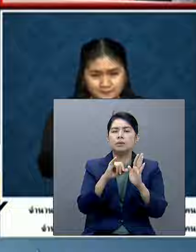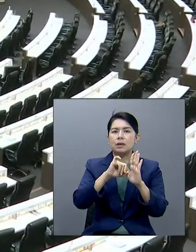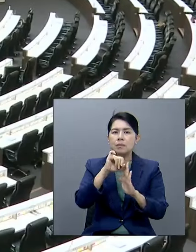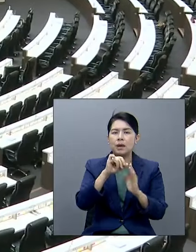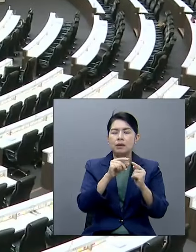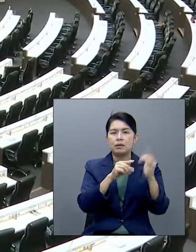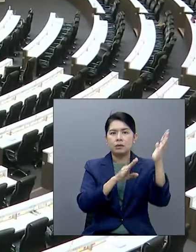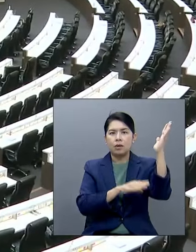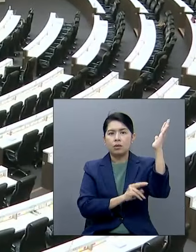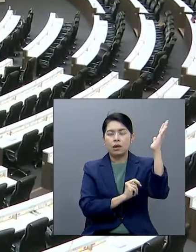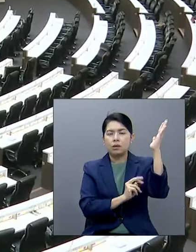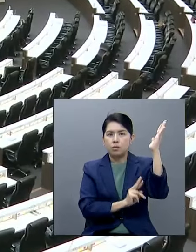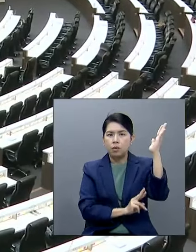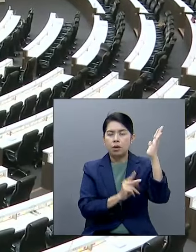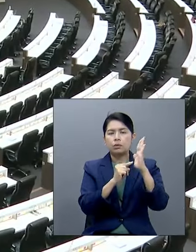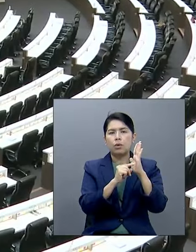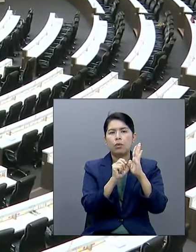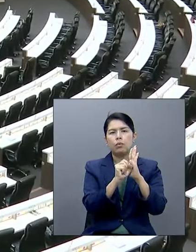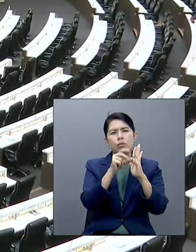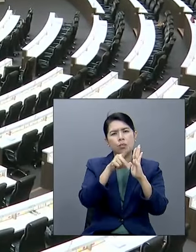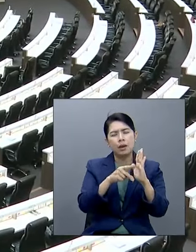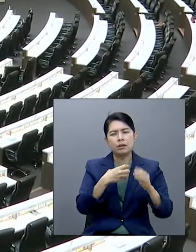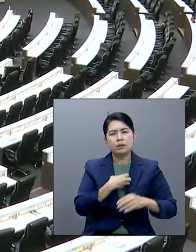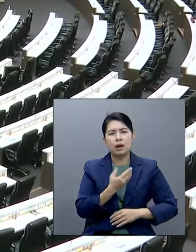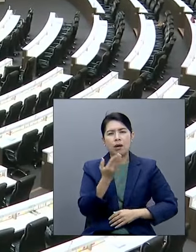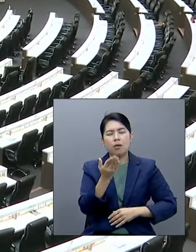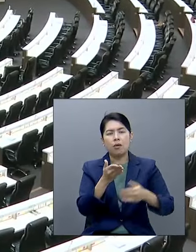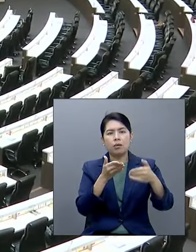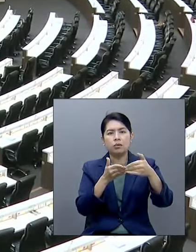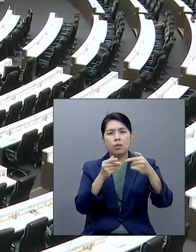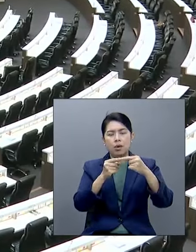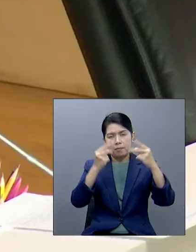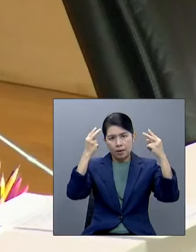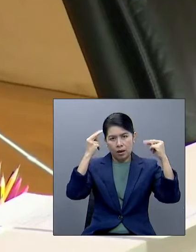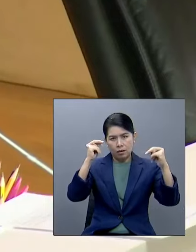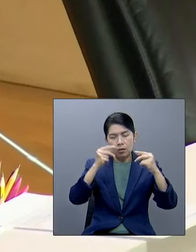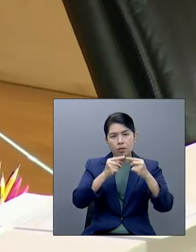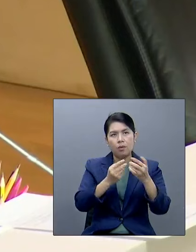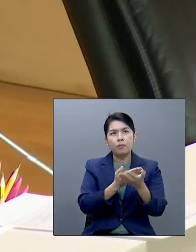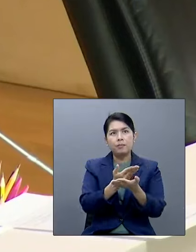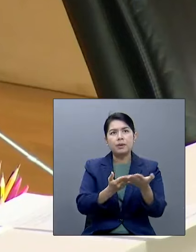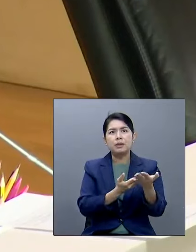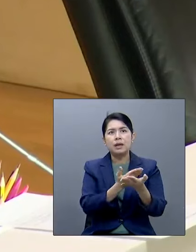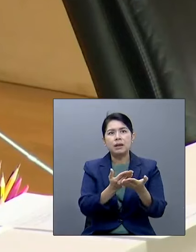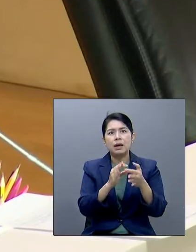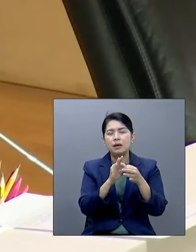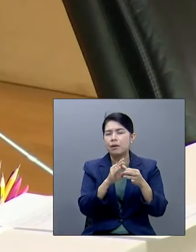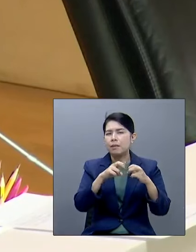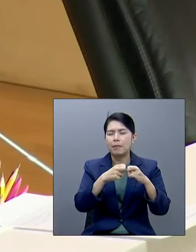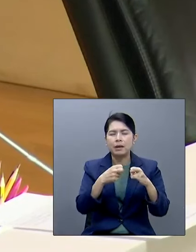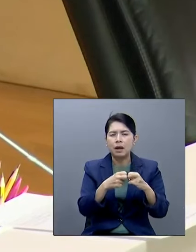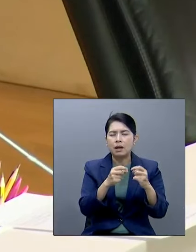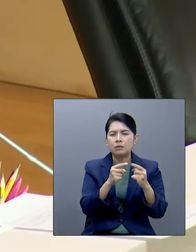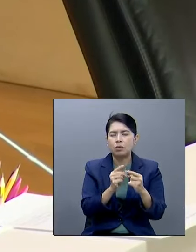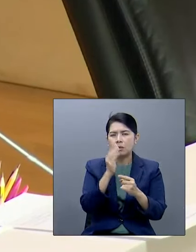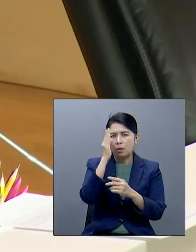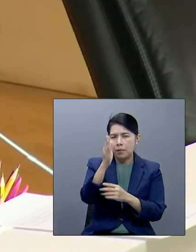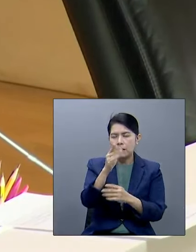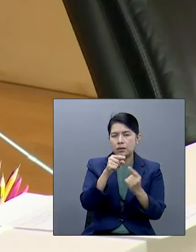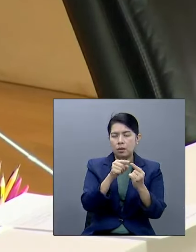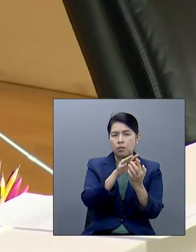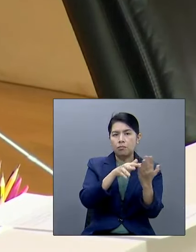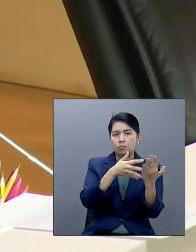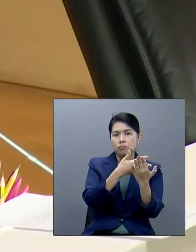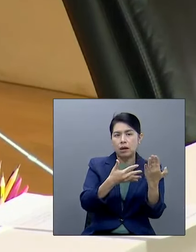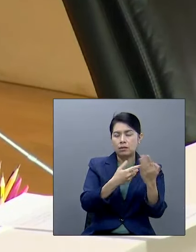สือถึงนายกรัฐมนตรีค่ะว่าขอให้ถอดบทเรียนครั้งนี้เป็นครั้งสุดท้ายหรือว่าเป็นวัวหายล้อมคอกครั้งสุดท้ายค่ะโดยย้ำนะคะว่าให้มี